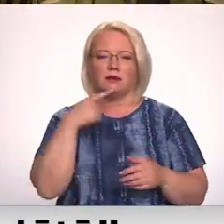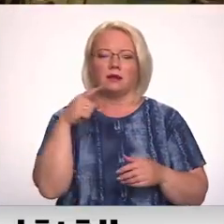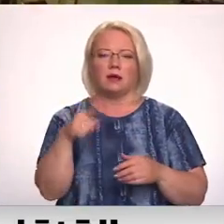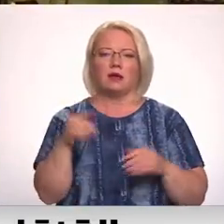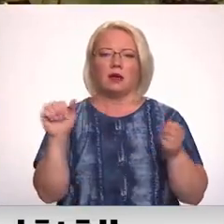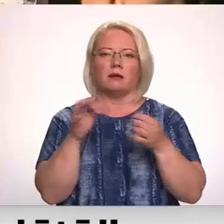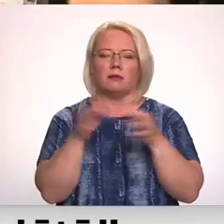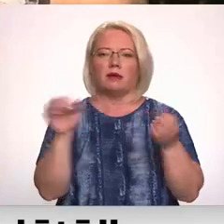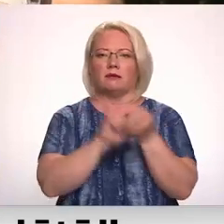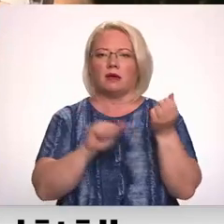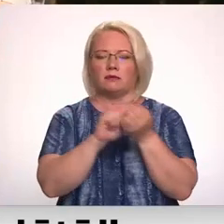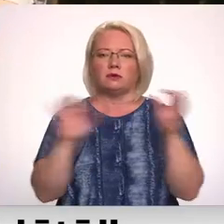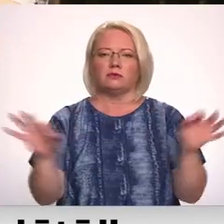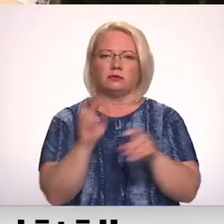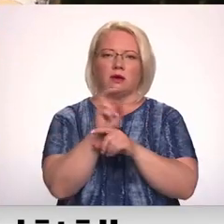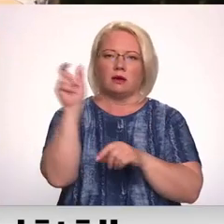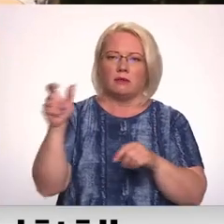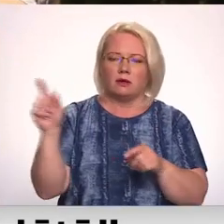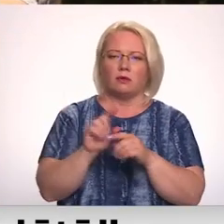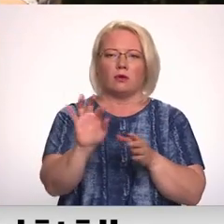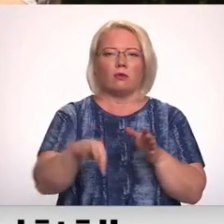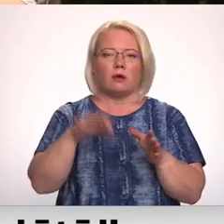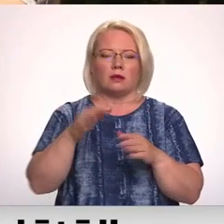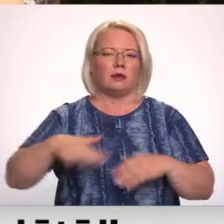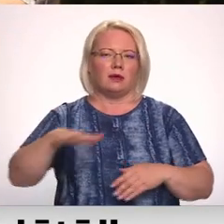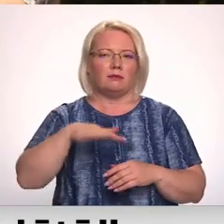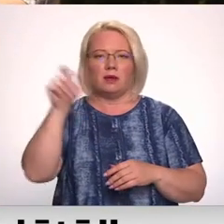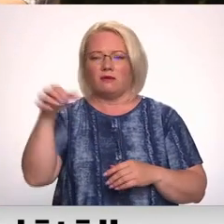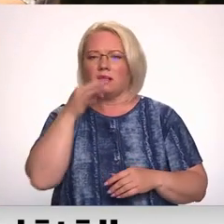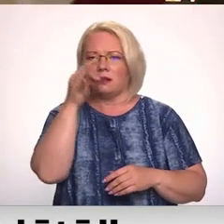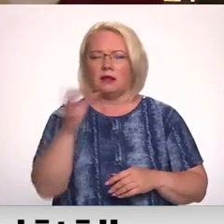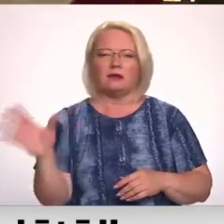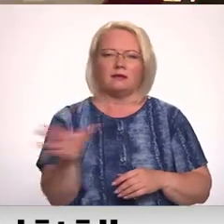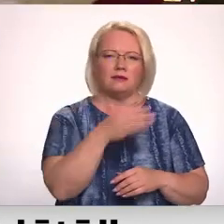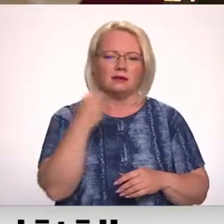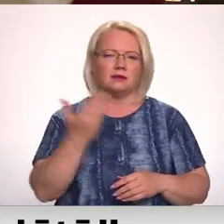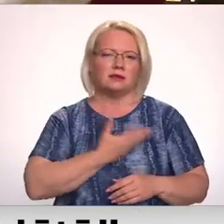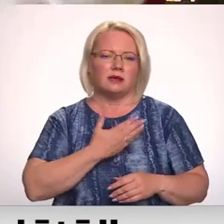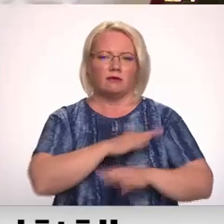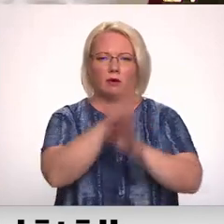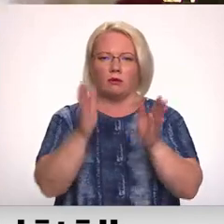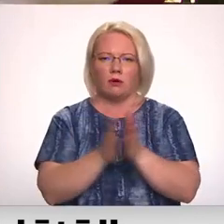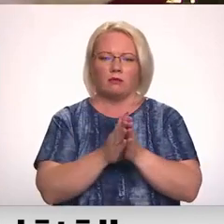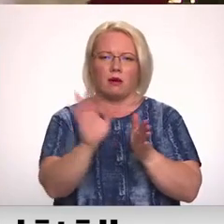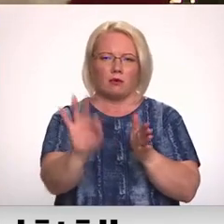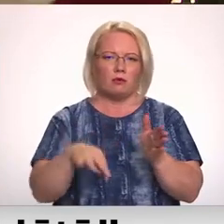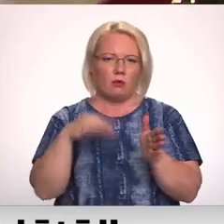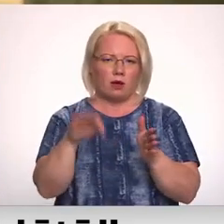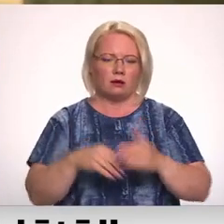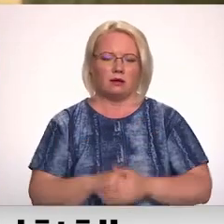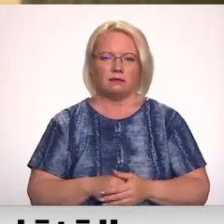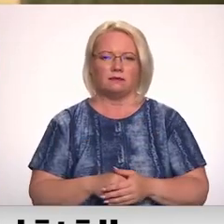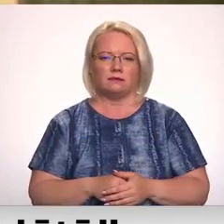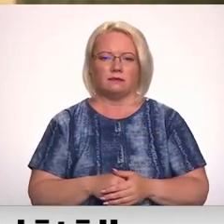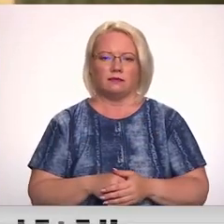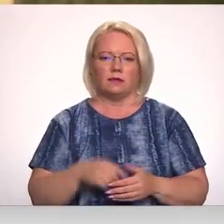muzeja apmeklētāji, gan koklētāju ģimenes locekļi. Var teikt, ka viņi visi savā ziņā dzīvo kopā ar kokli. Saliek